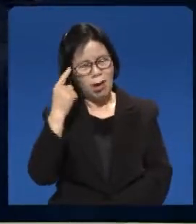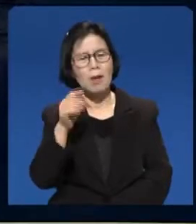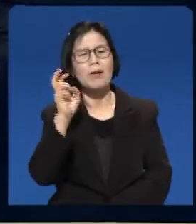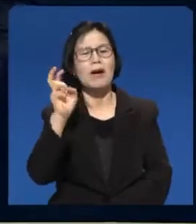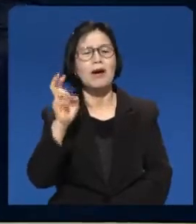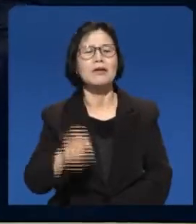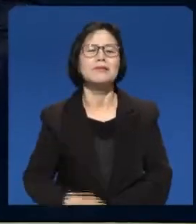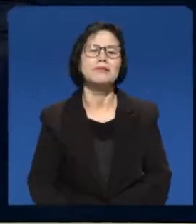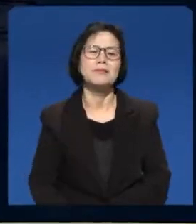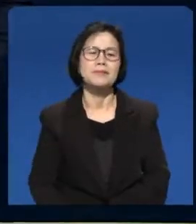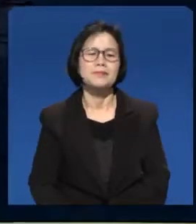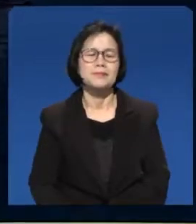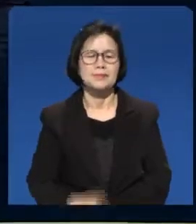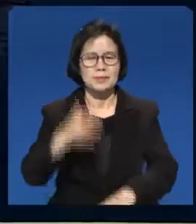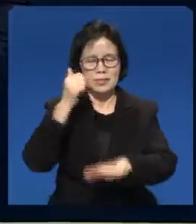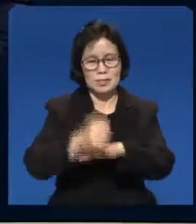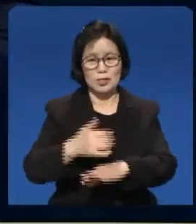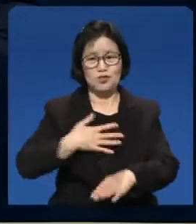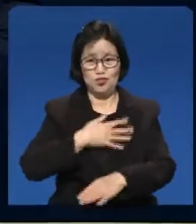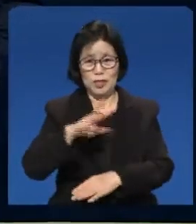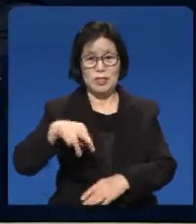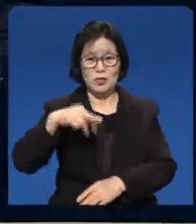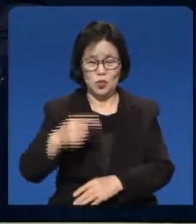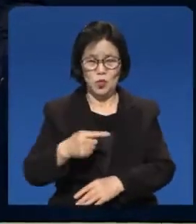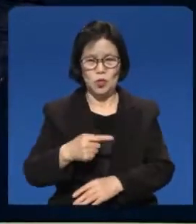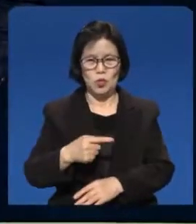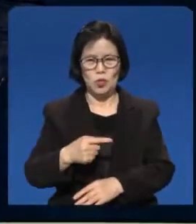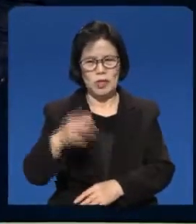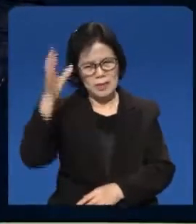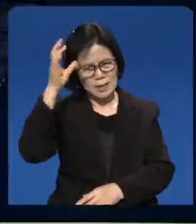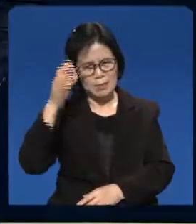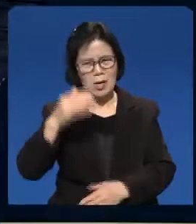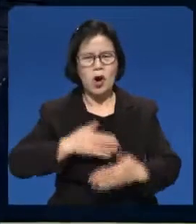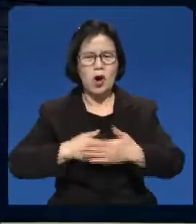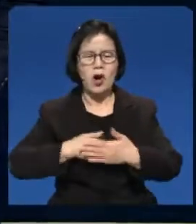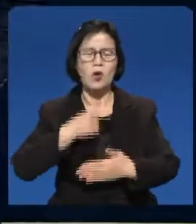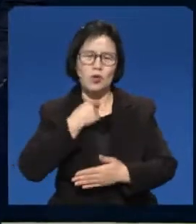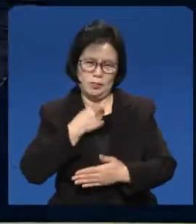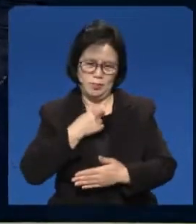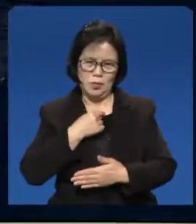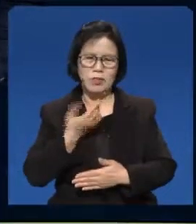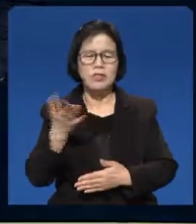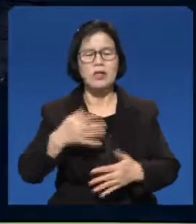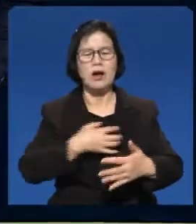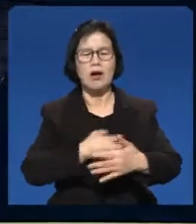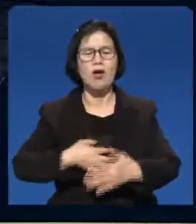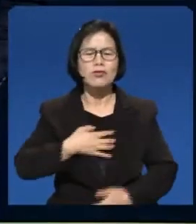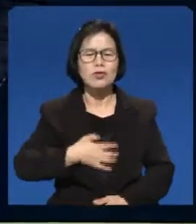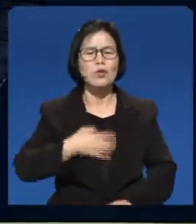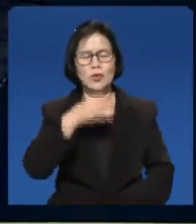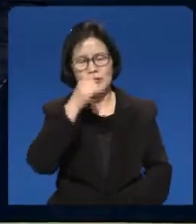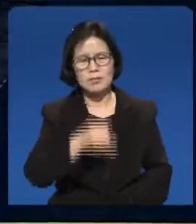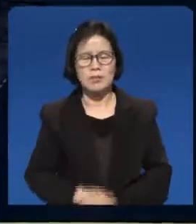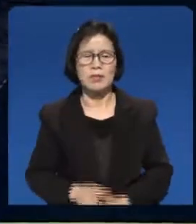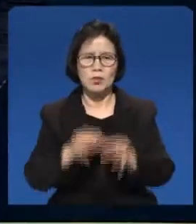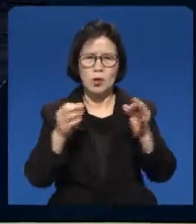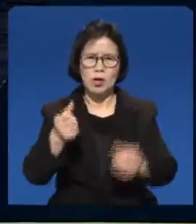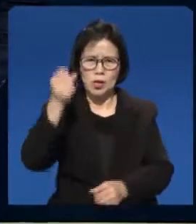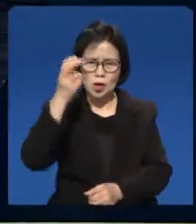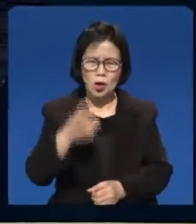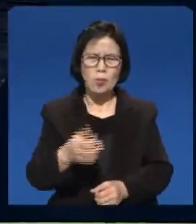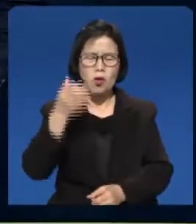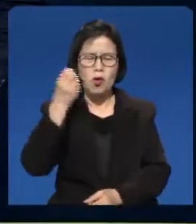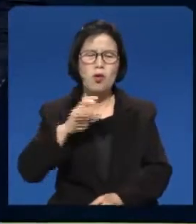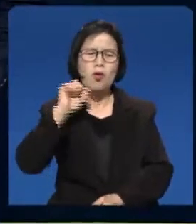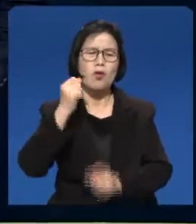겁니다. 드디어 우리에게도 기대만으로 설레고 싶은데 걱정이 뒤따릅니다. 그동안 여러 번의 고비를